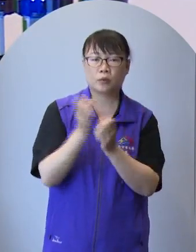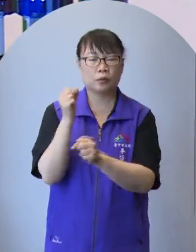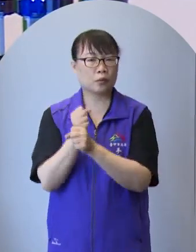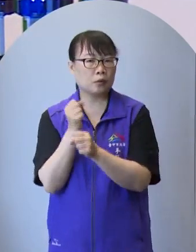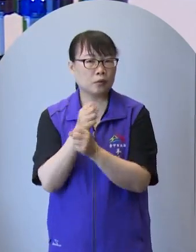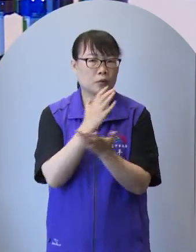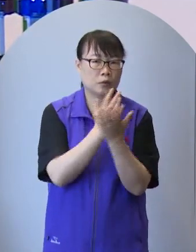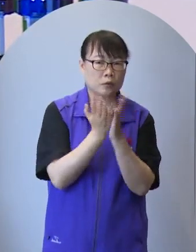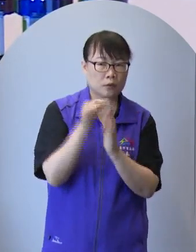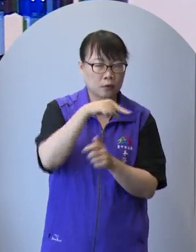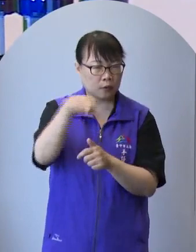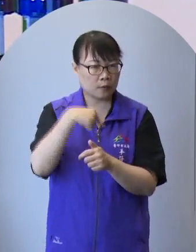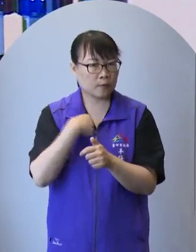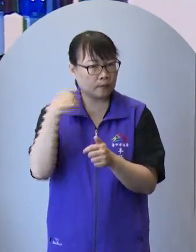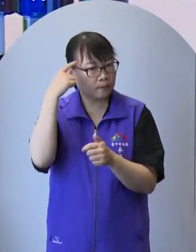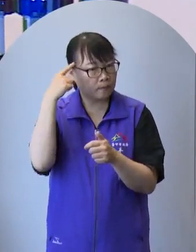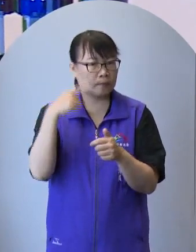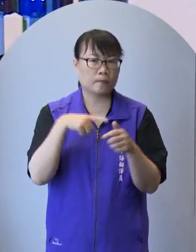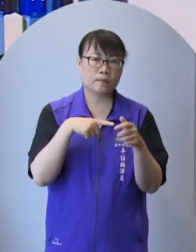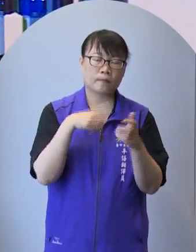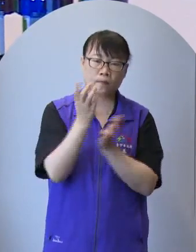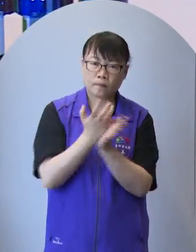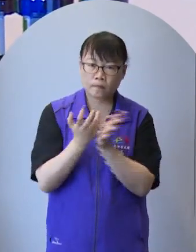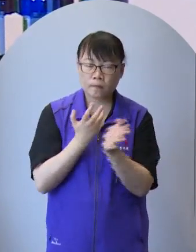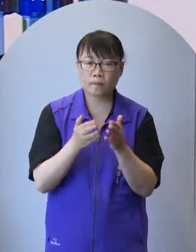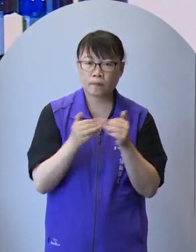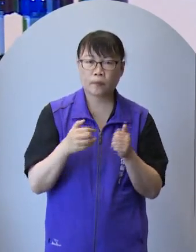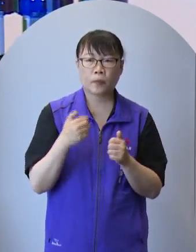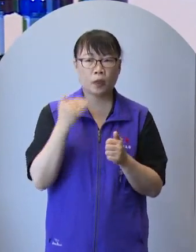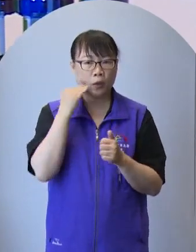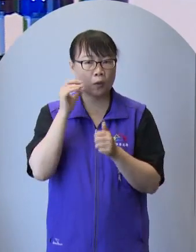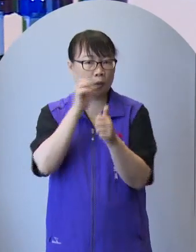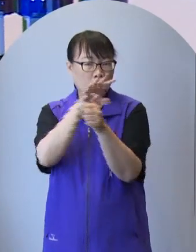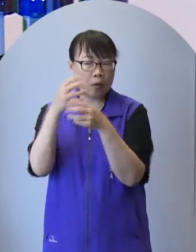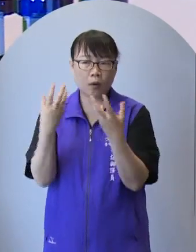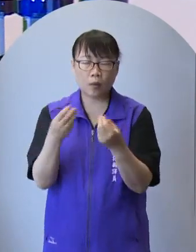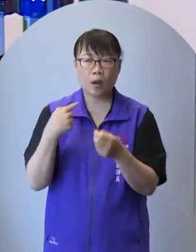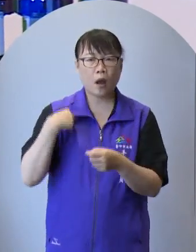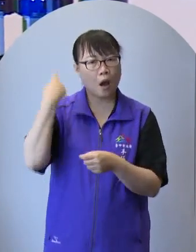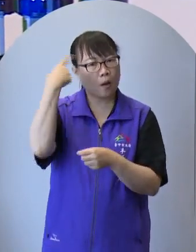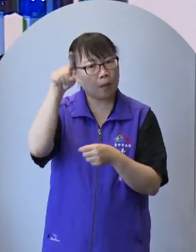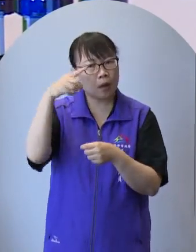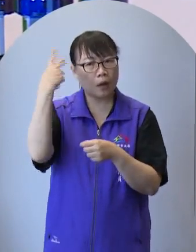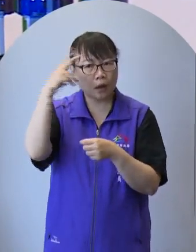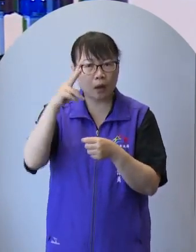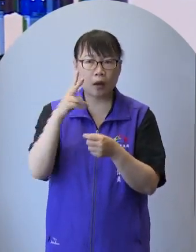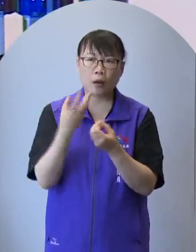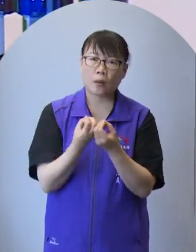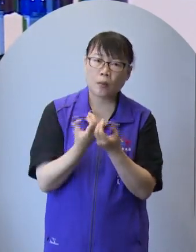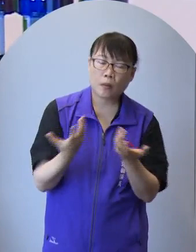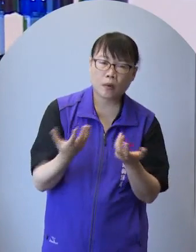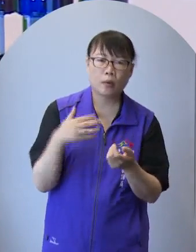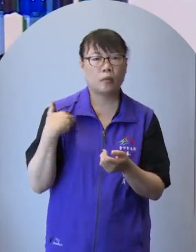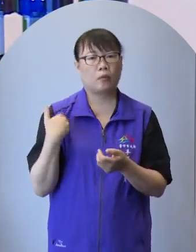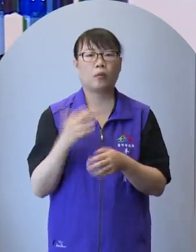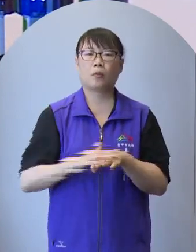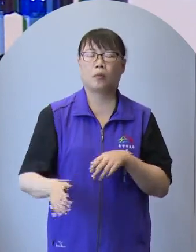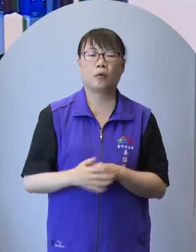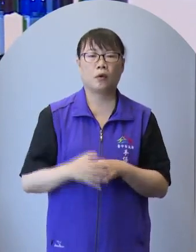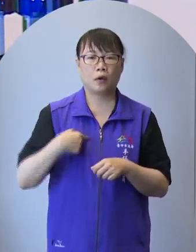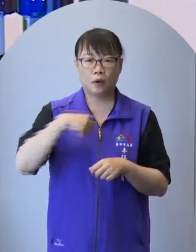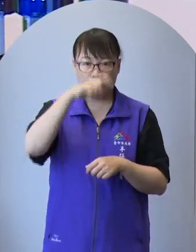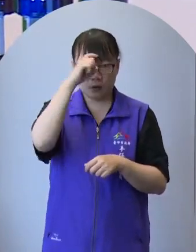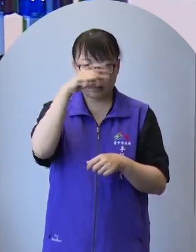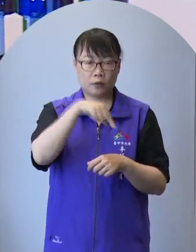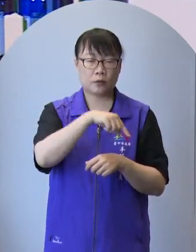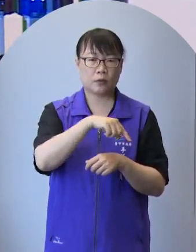各方面的一个准备的一个计划，不然有时候他就不晓得怎么去安排明后天、本周的一个行程哈。那所以这方面也希望大